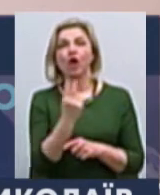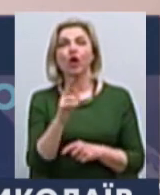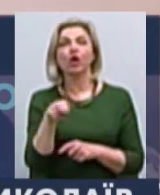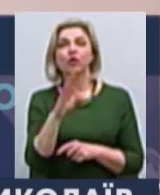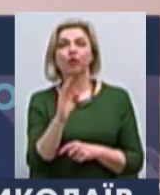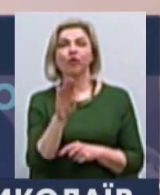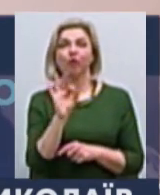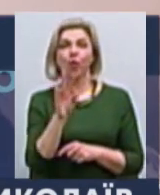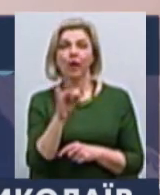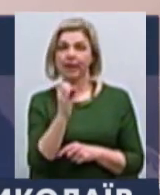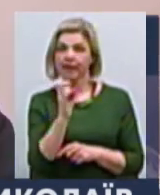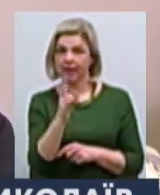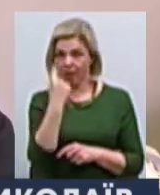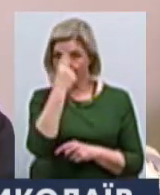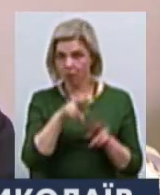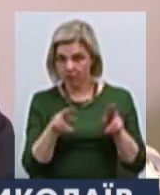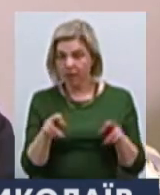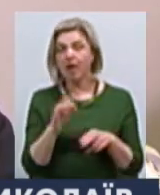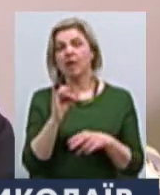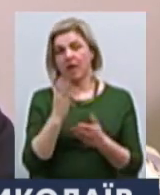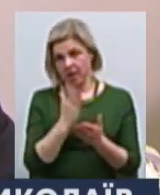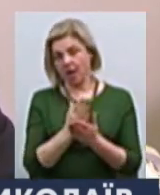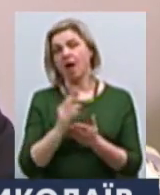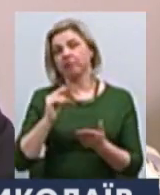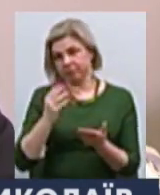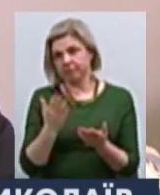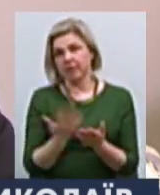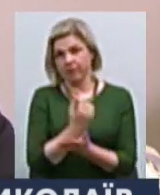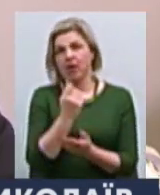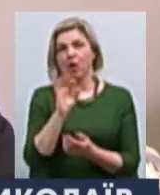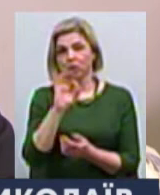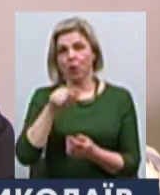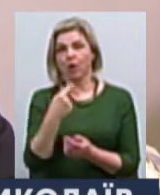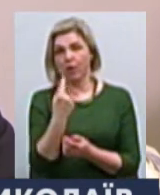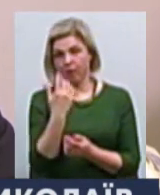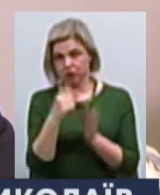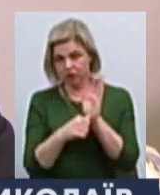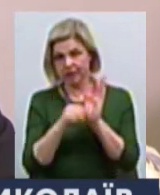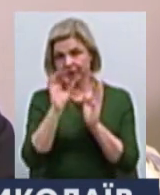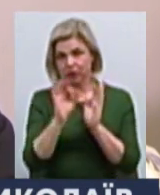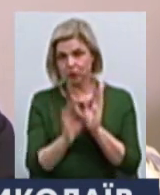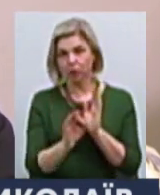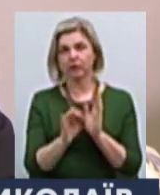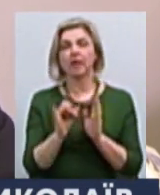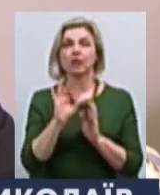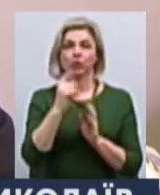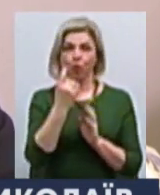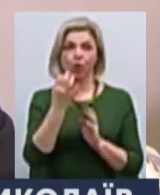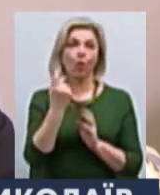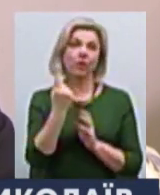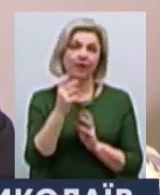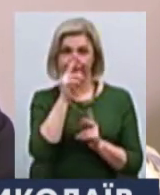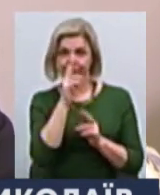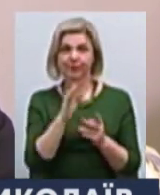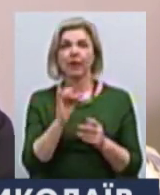ми бачимо, все ж таки вона спрацювала на 0,5%, з похибкою 0,6%, з похибкою 0,1%. Відповідно,